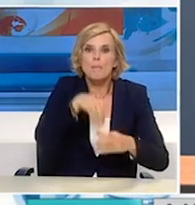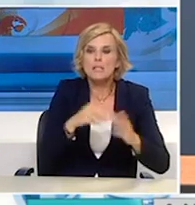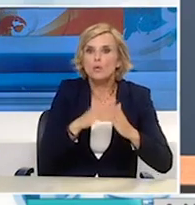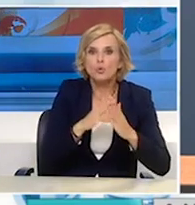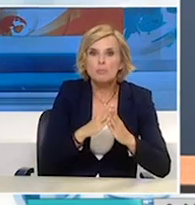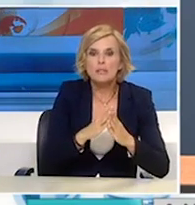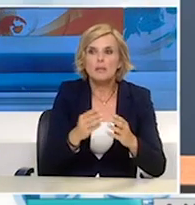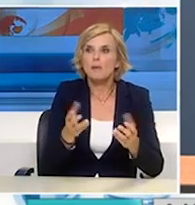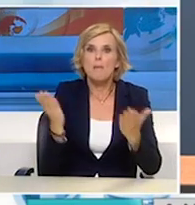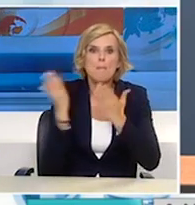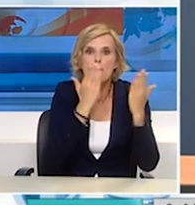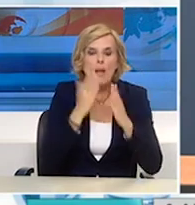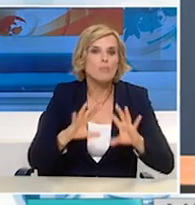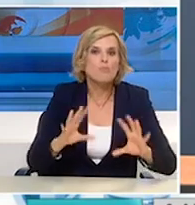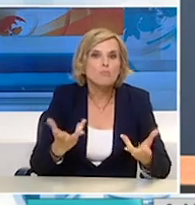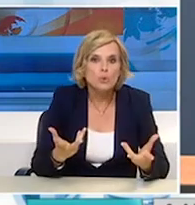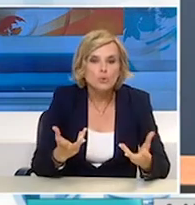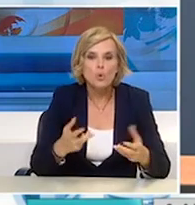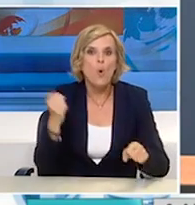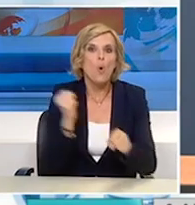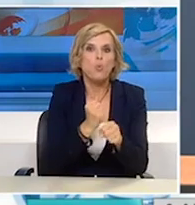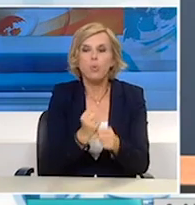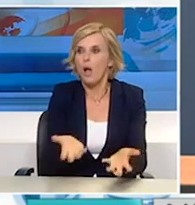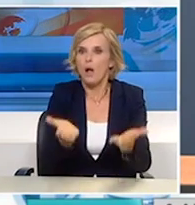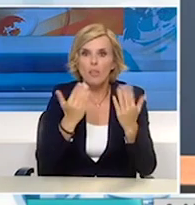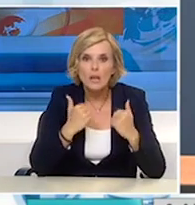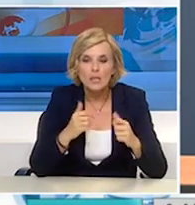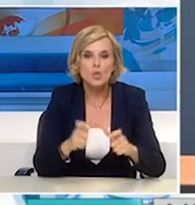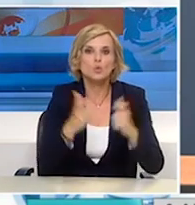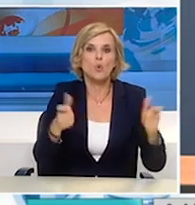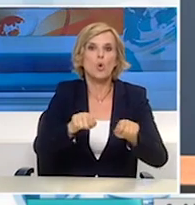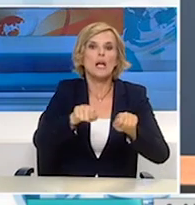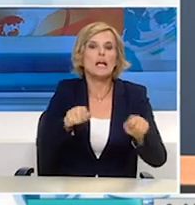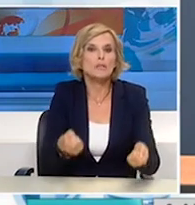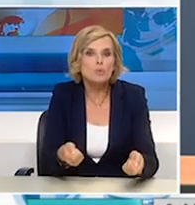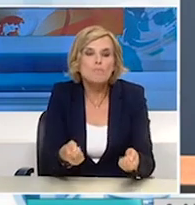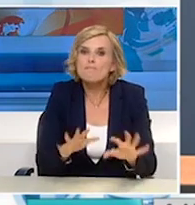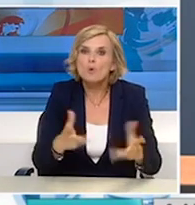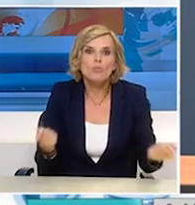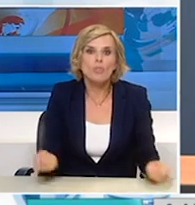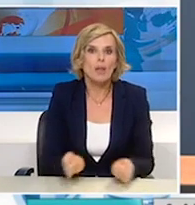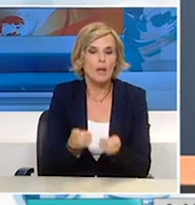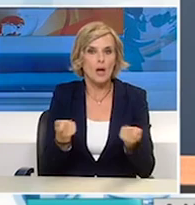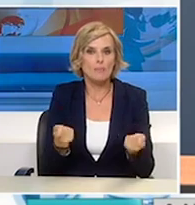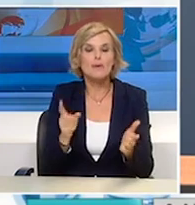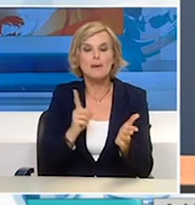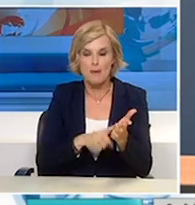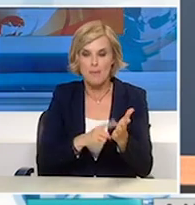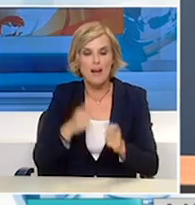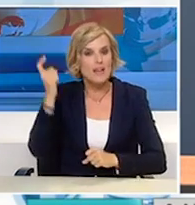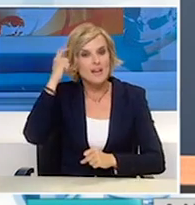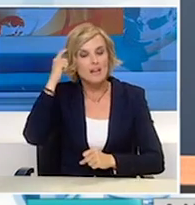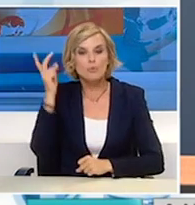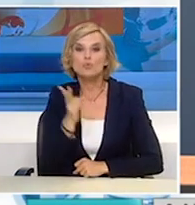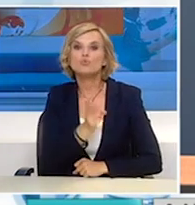στο σπίτι, ούτε μπορούν να επιστρέψουν στην εργασία τους όσο τα σχολεία είναι κλειστά. Πρέπει ακόμα μια φορά να εστιάσουμε στις